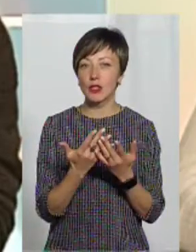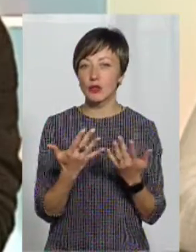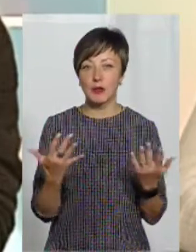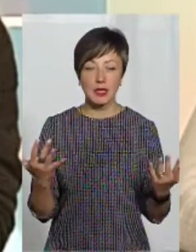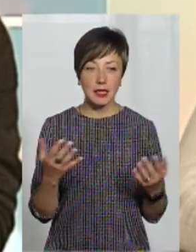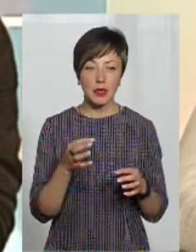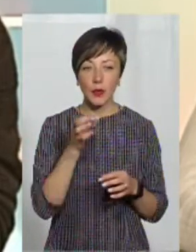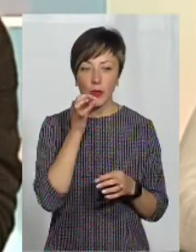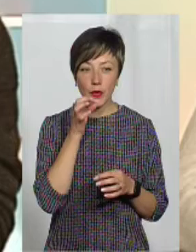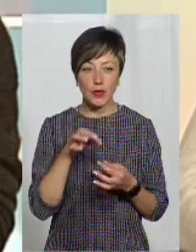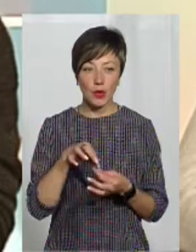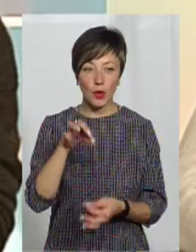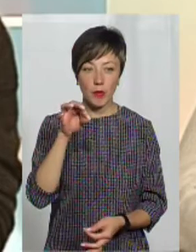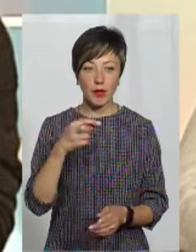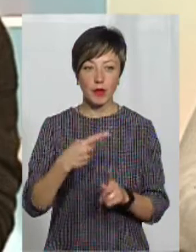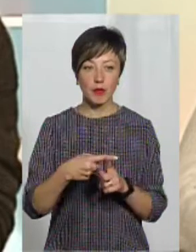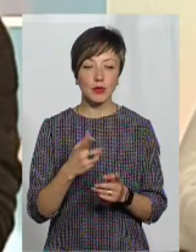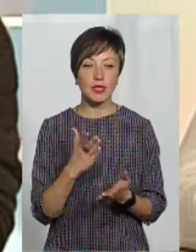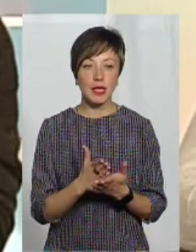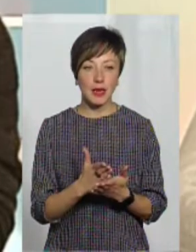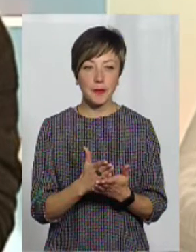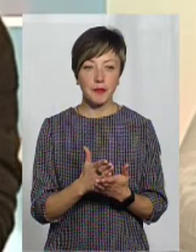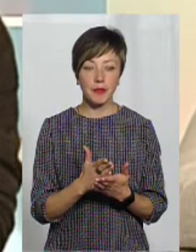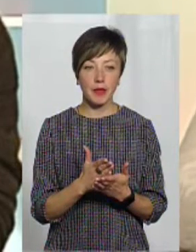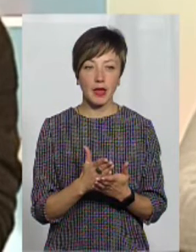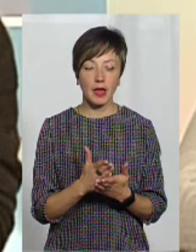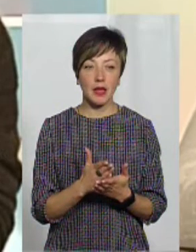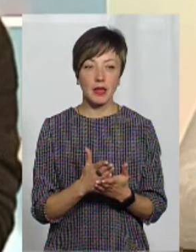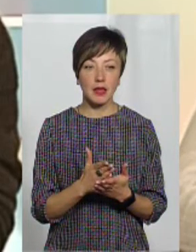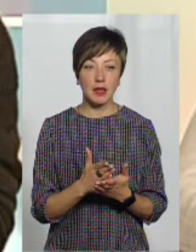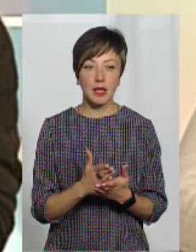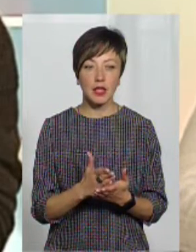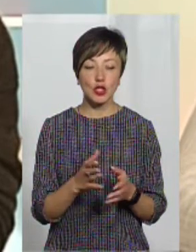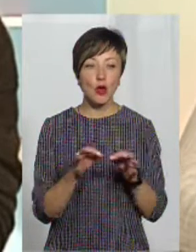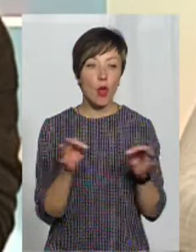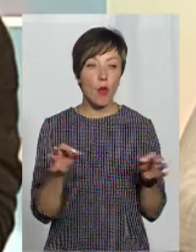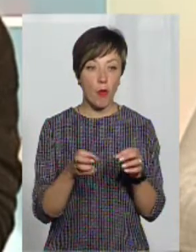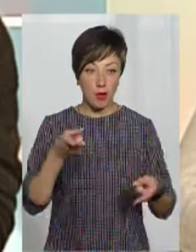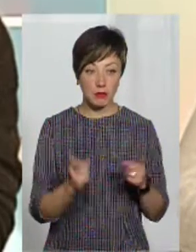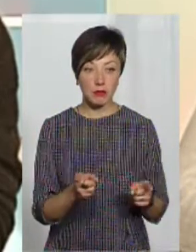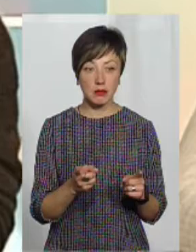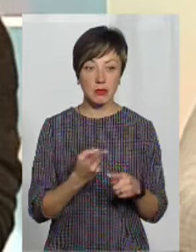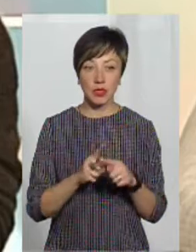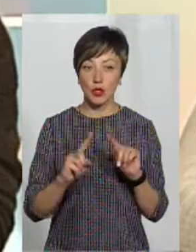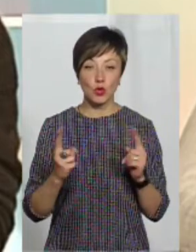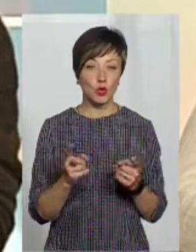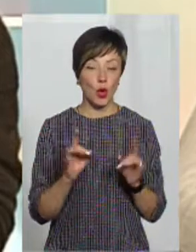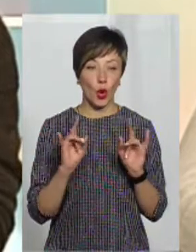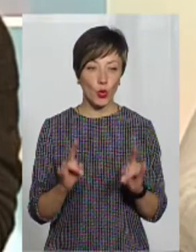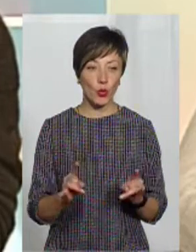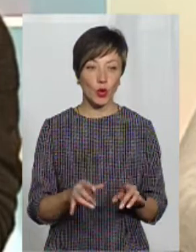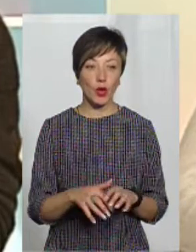різноманітних просто цих соломинок. Плюс є органічні з соломи роблять. Це теж дуже